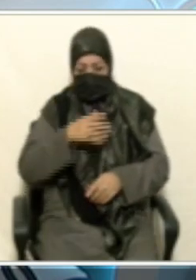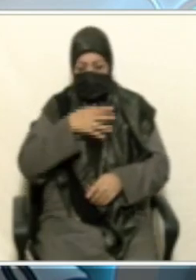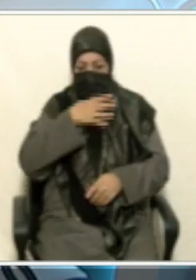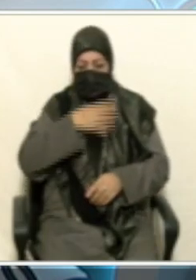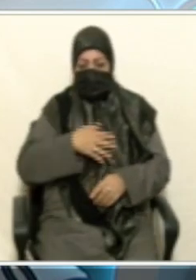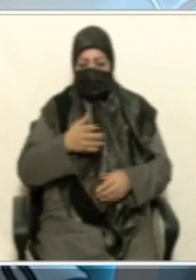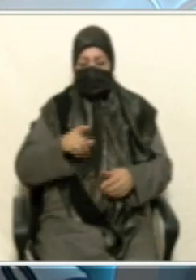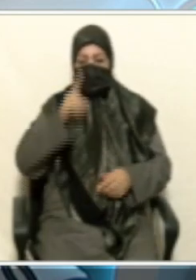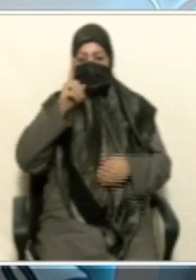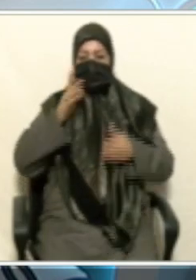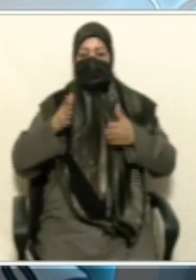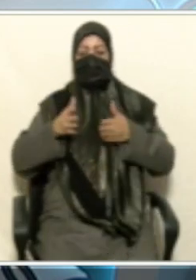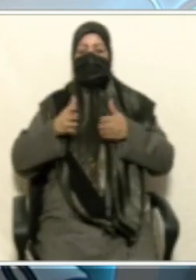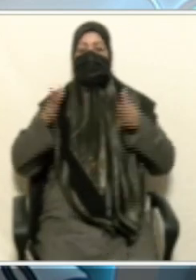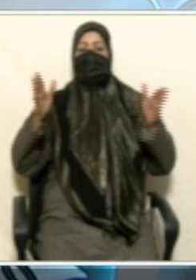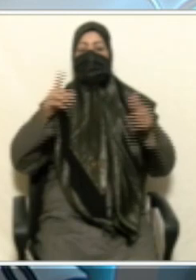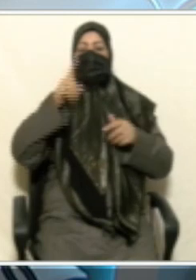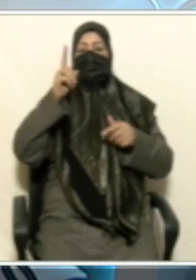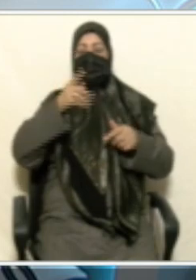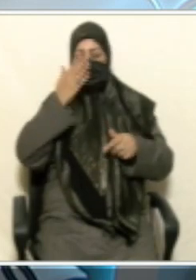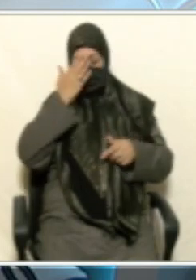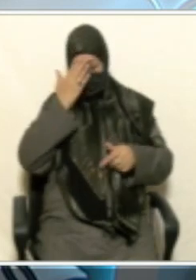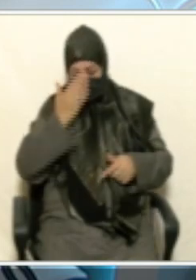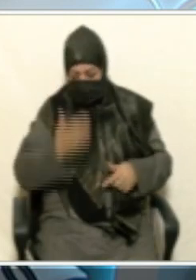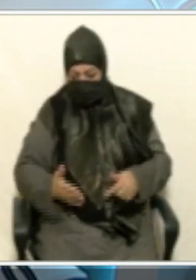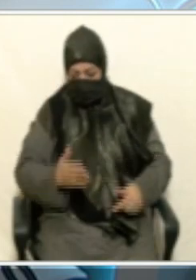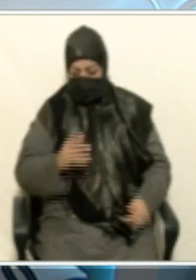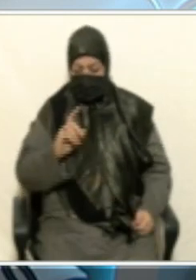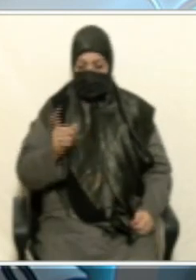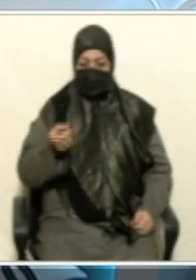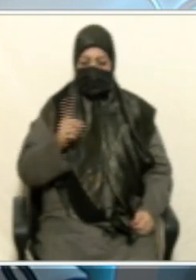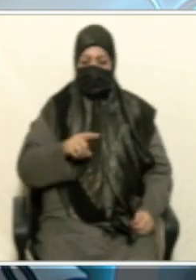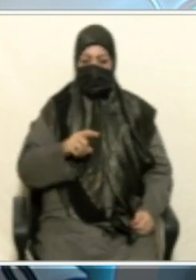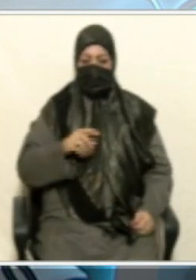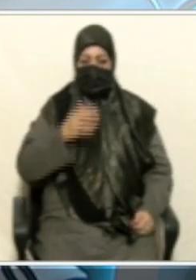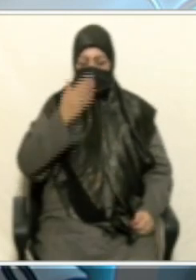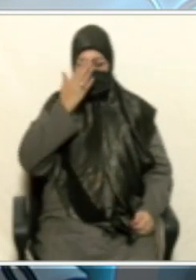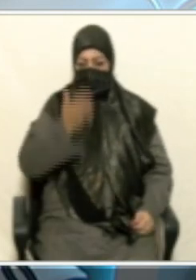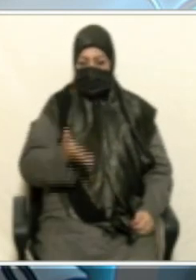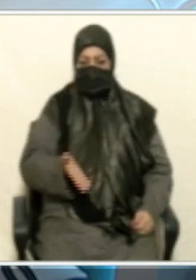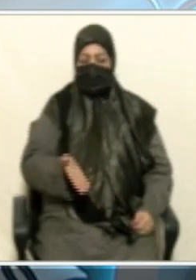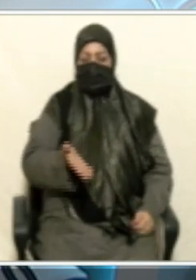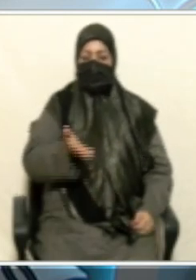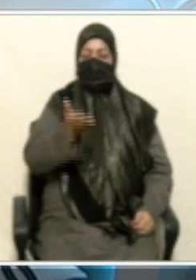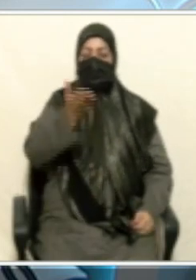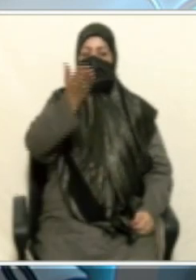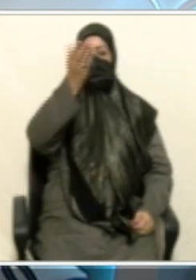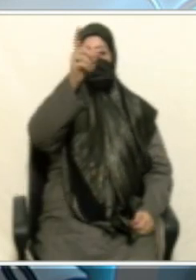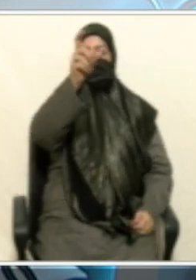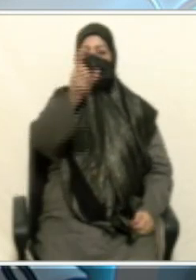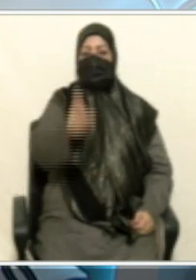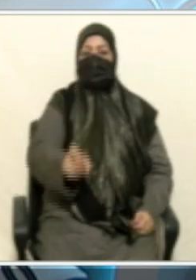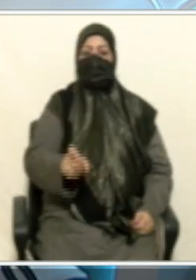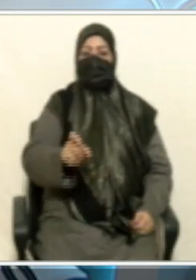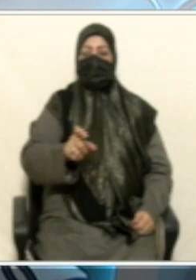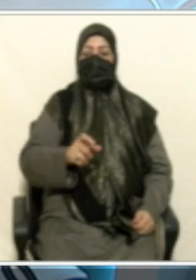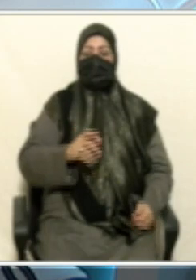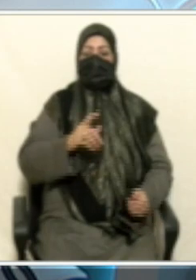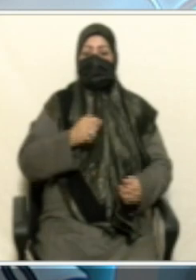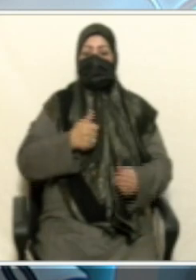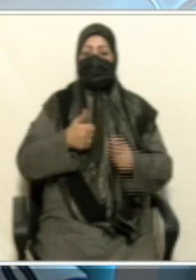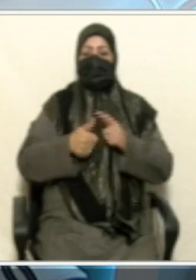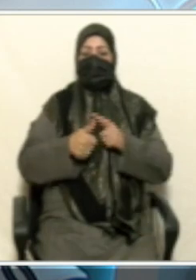وركعت. في اثناء الركوع هو رفع من الركوع. هل تحسب هذه ركعة ولا لا؟ يعني أنت أدركت الركوع، يعني